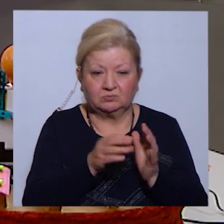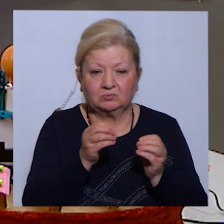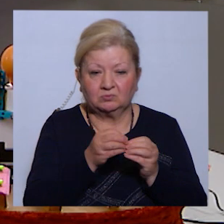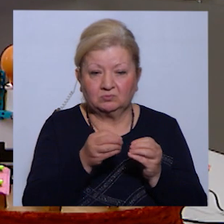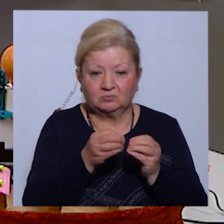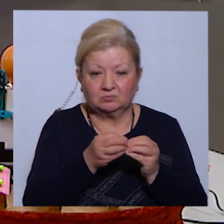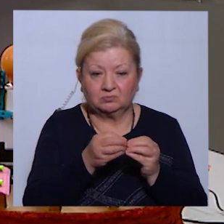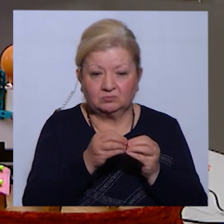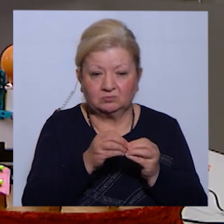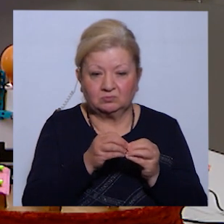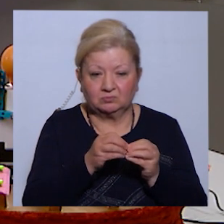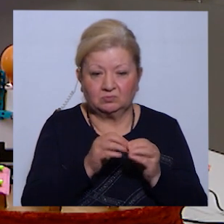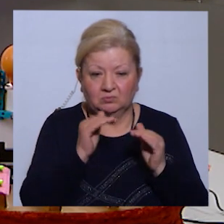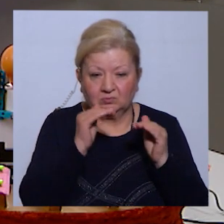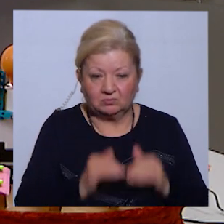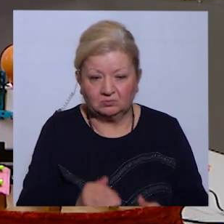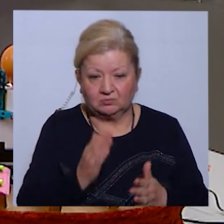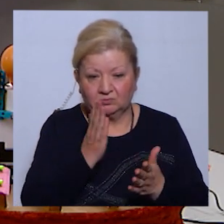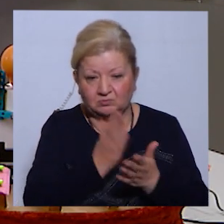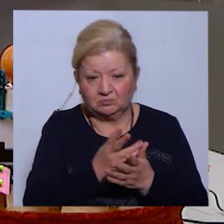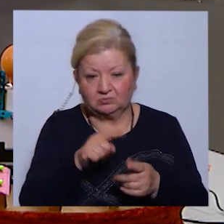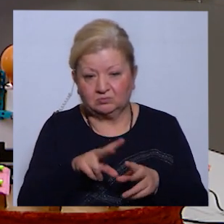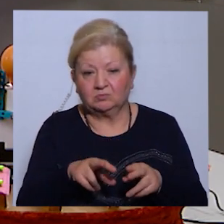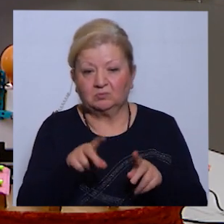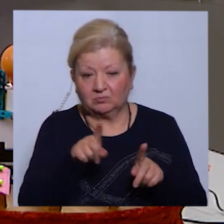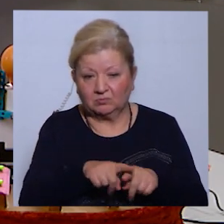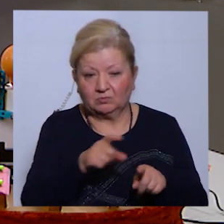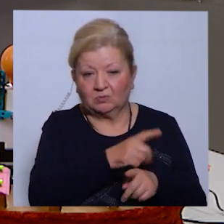10-ჯერ ნაკლებია ვიდრე აქ. შესაბამისად, აი ამ დიდ ჭურჭელშიაც